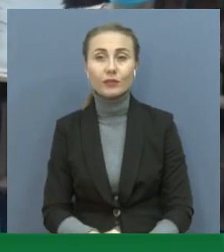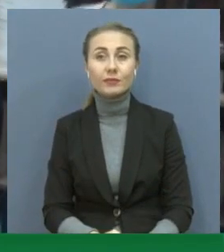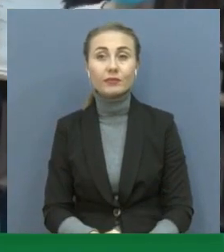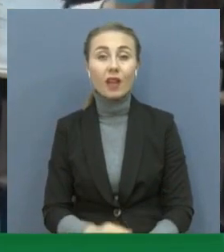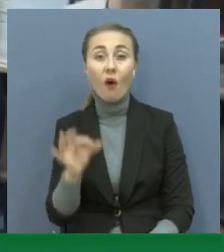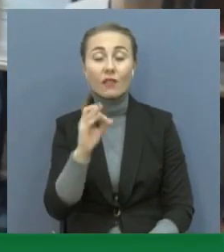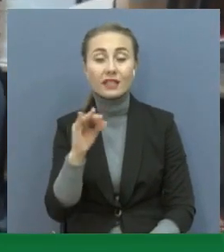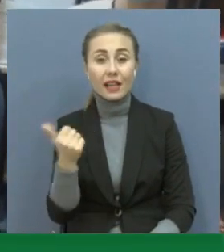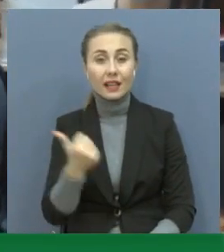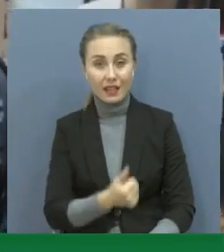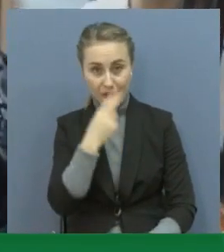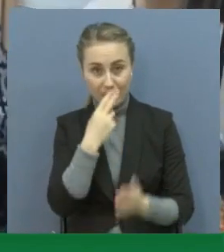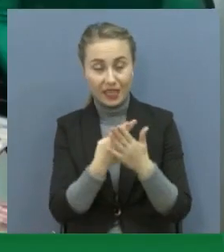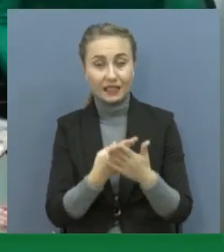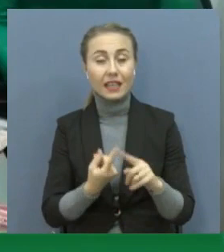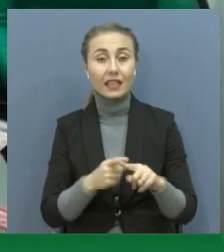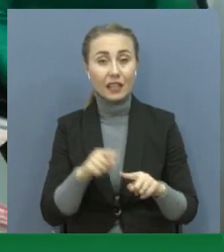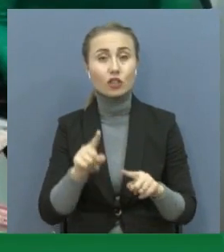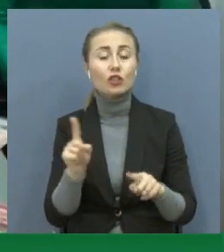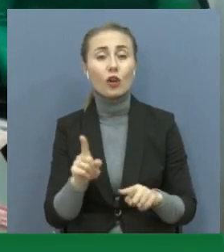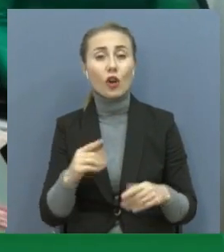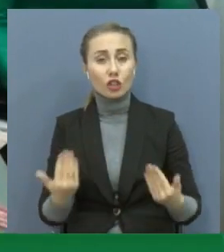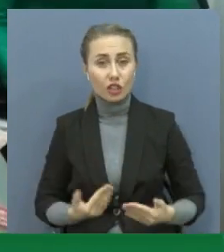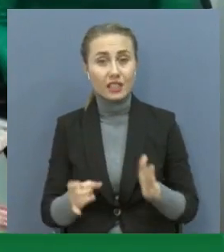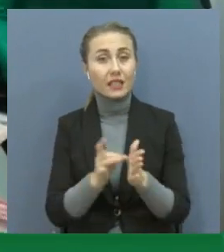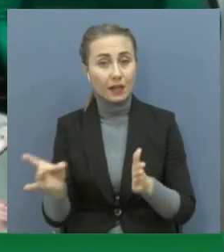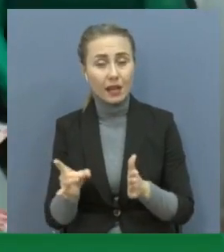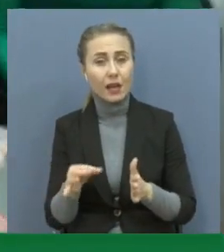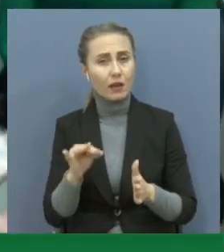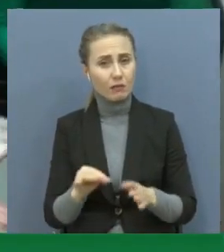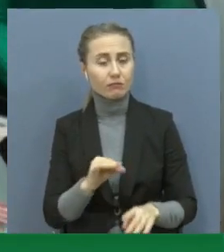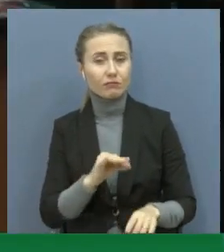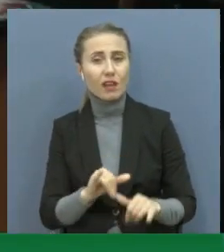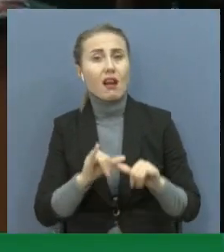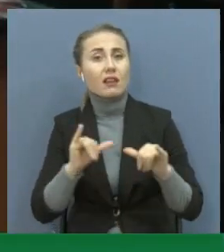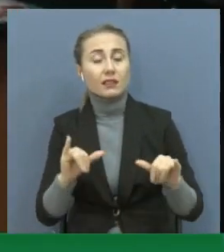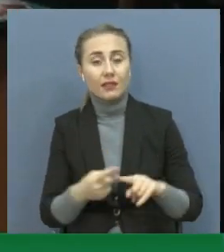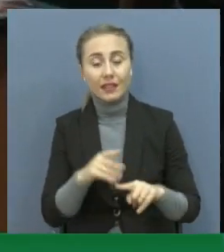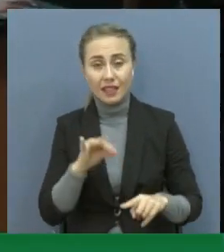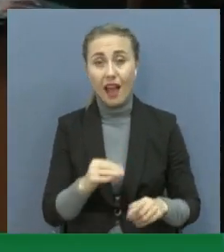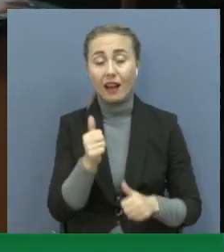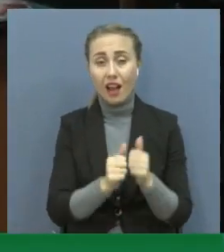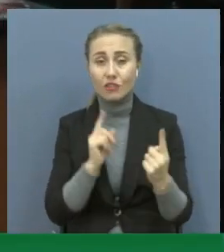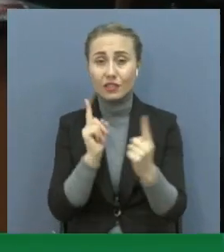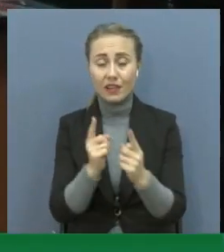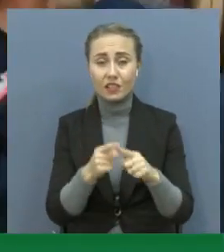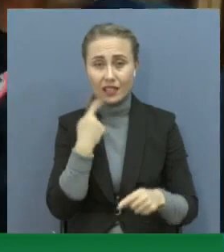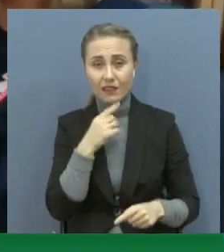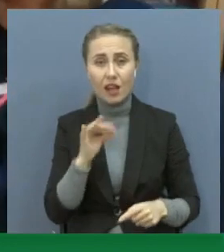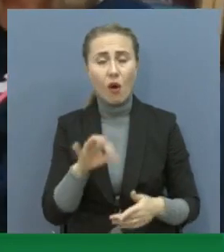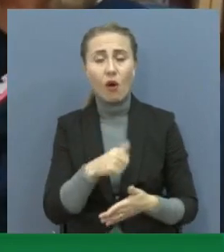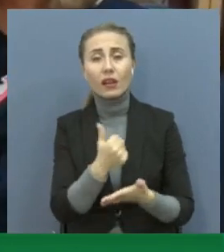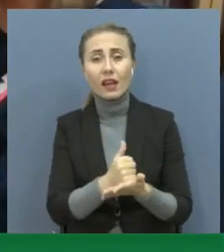Официальная неделя стала наглядным показателем того, что жизнь в регионе бьет ключом. Практически на каждой встрече говорилось о